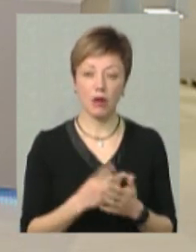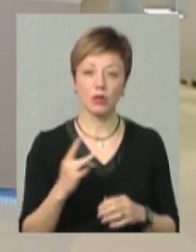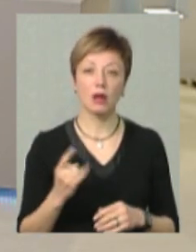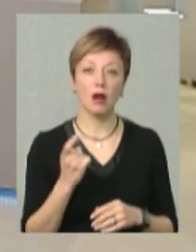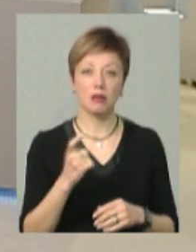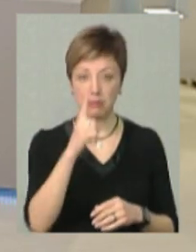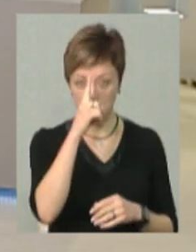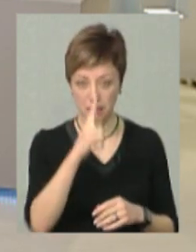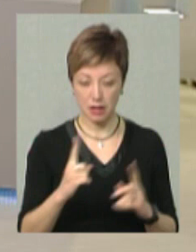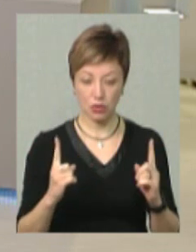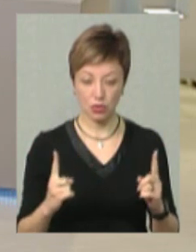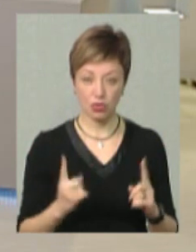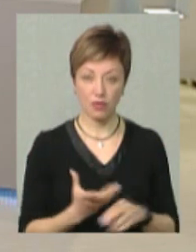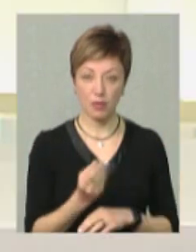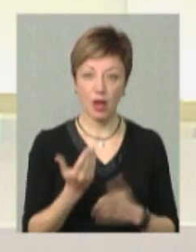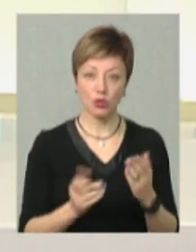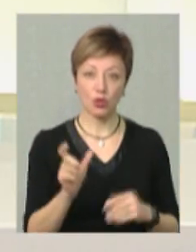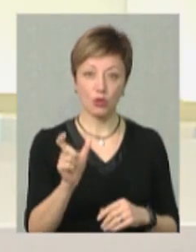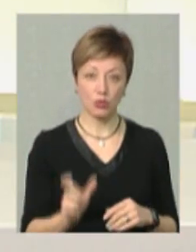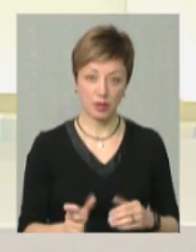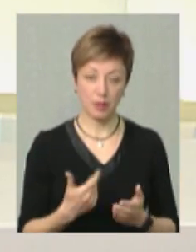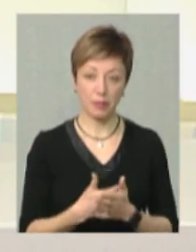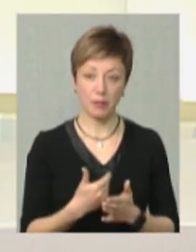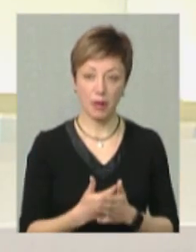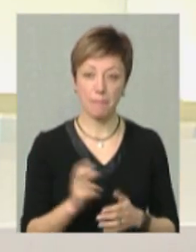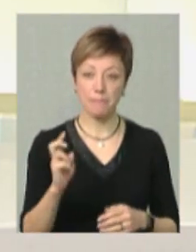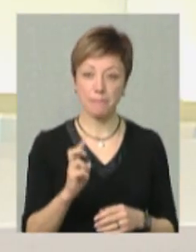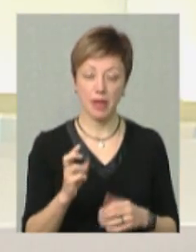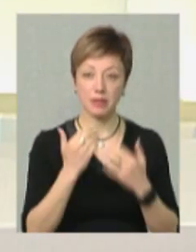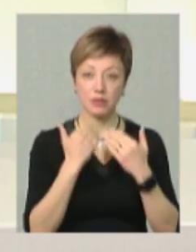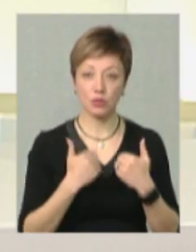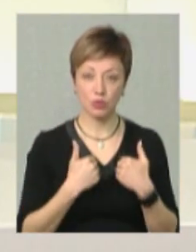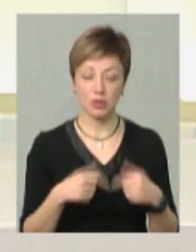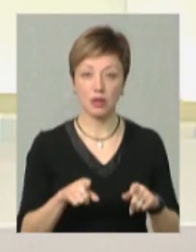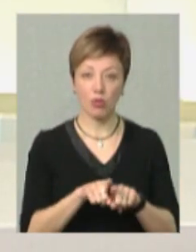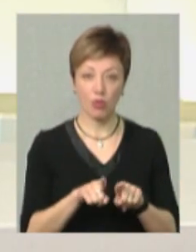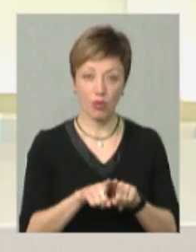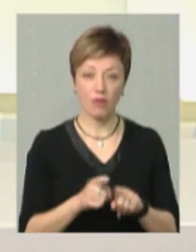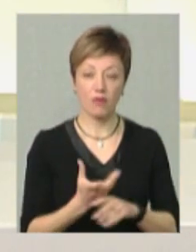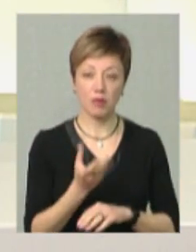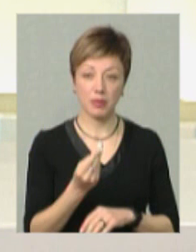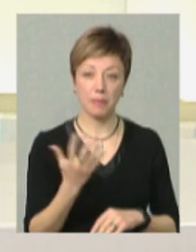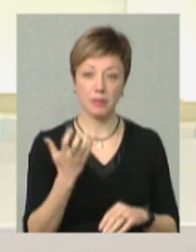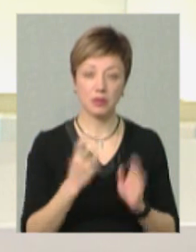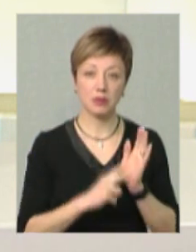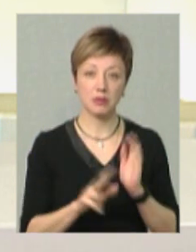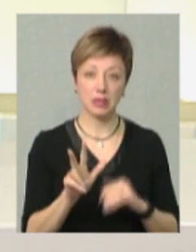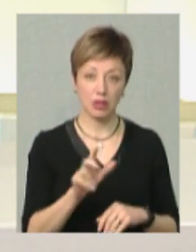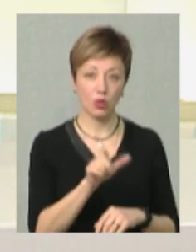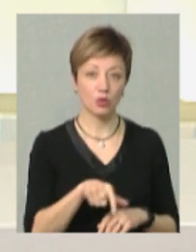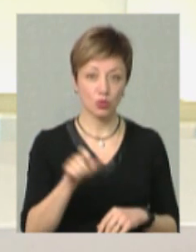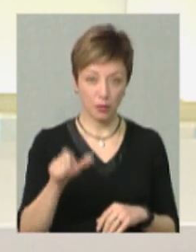одноразову місячну ніби виплату. Якщо ця особа в нас, от, до прикладу, в нас в березні звернулася за такою виплатою 573